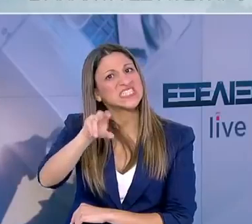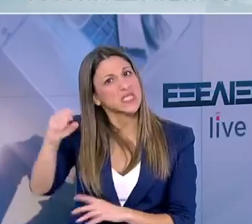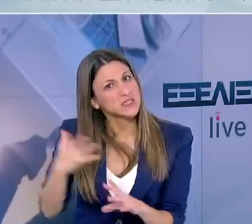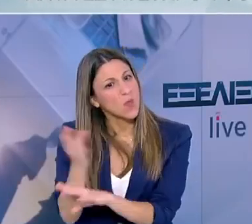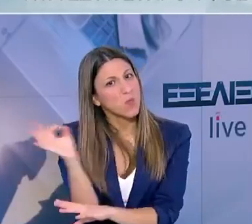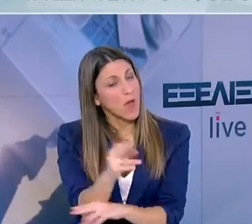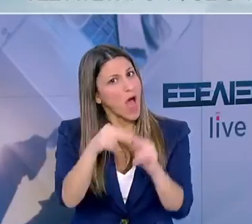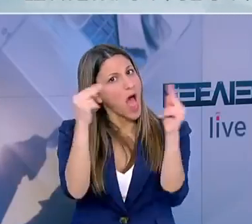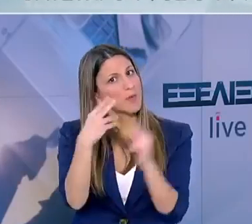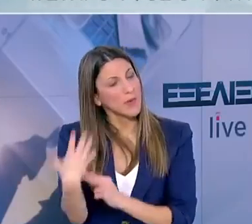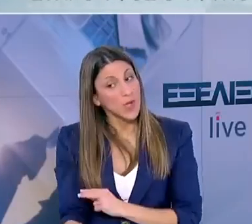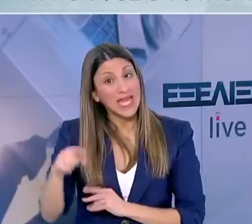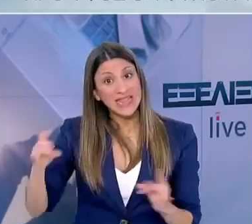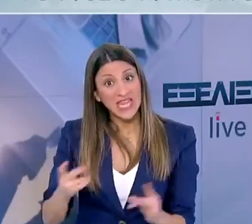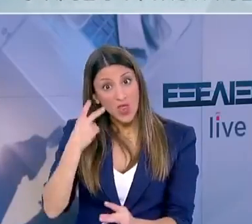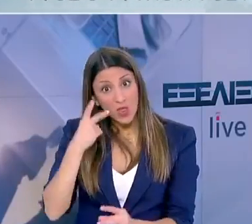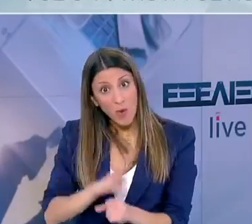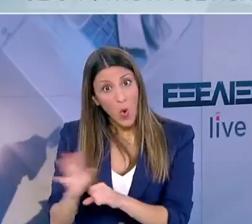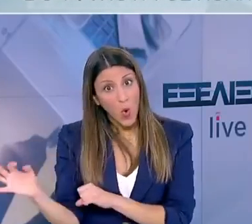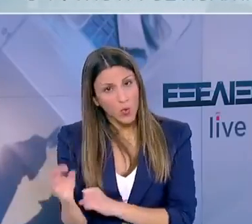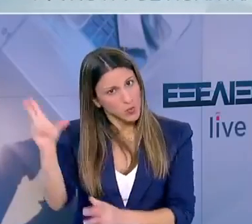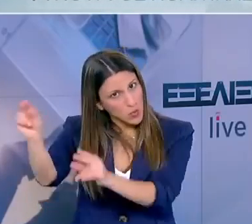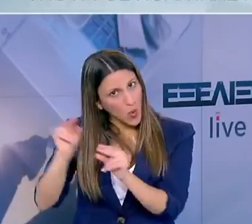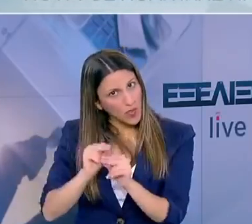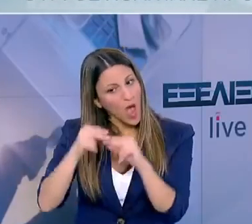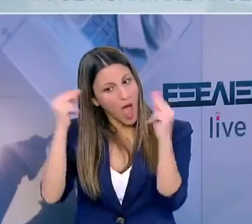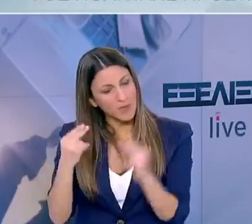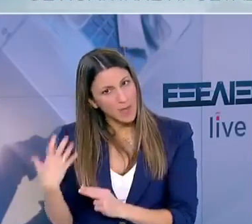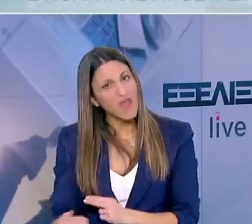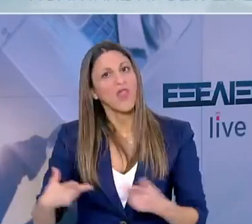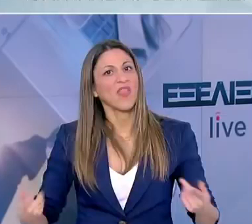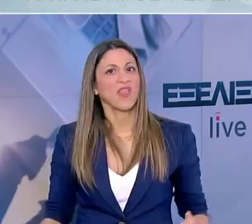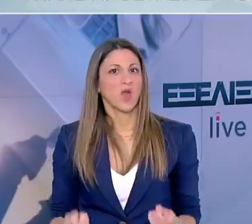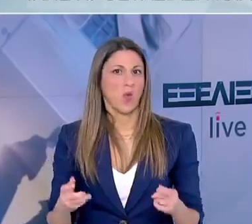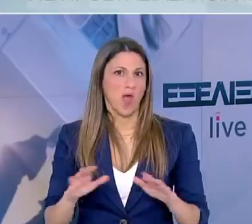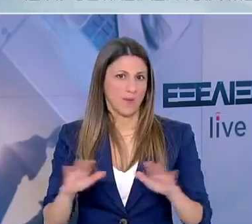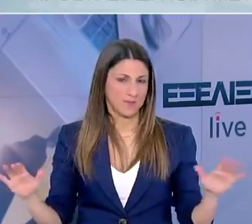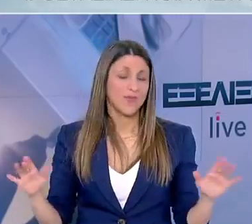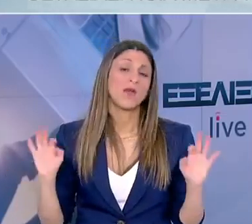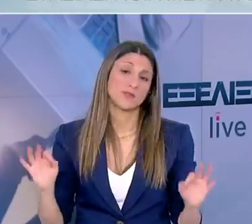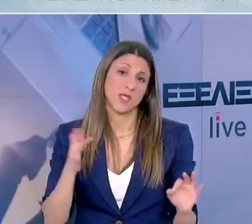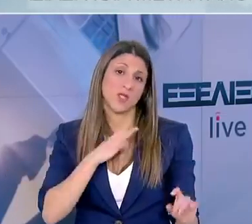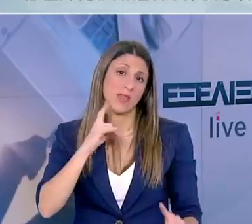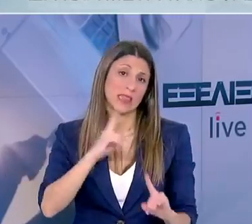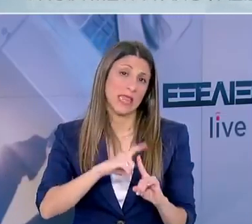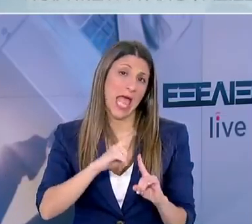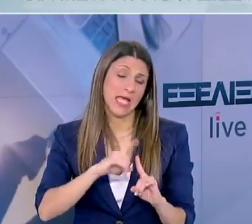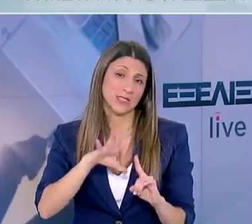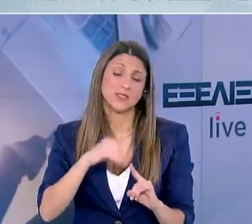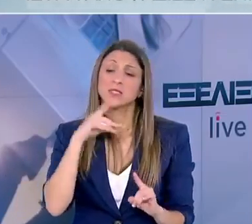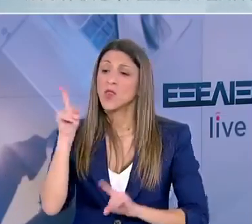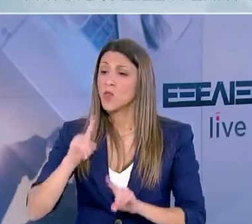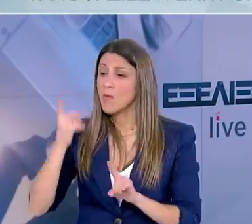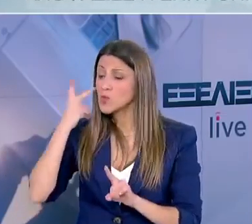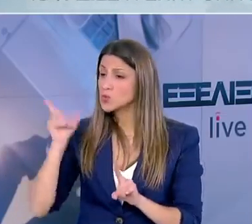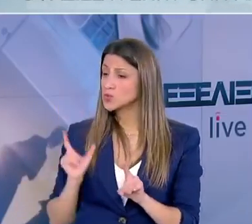φαίνεται ότι δουλεύει και σε αυτό τον ιό, σίγουρα θα είναι μέσα στη στρατηγική μας. Και μέσα στη στρατηγική αυτή θα είναι βέβαια και η χρήση αξιόπιστων τεστ αντισωμάτων που θα δείχνουν ποιοι άνθρωποι μπορούν